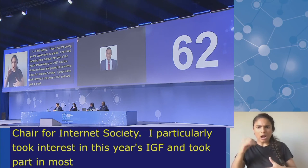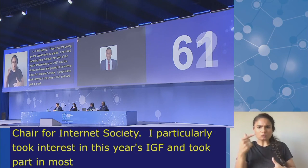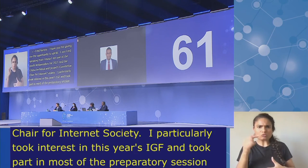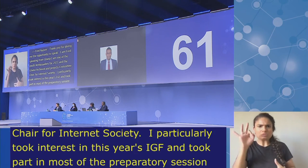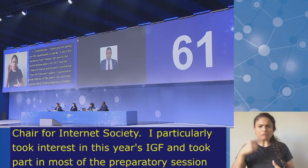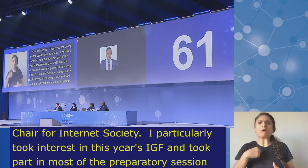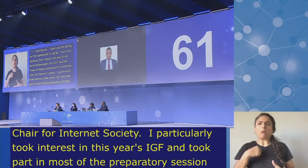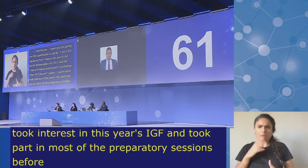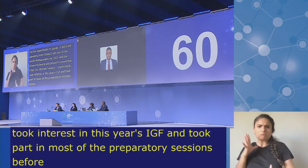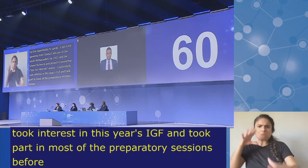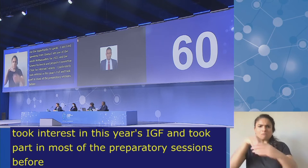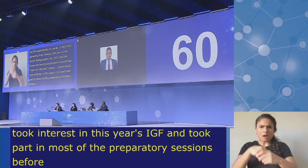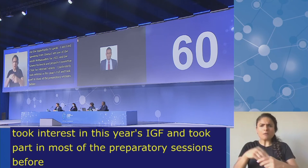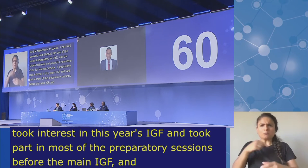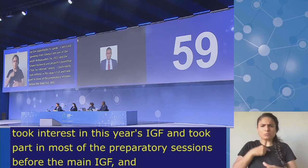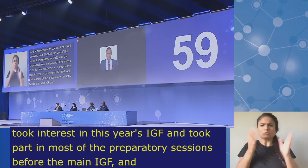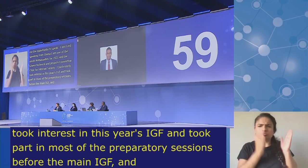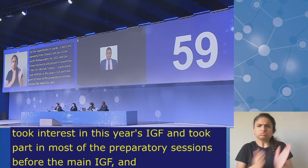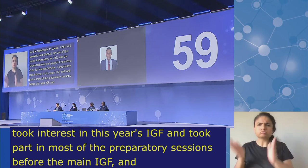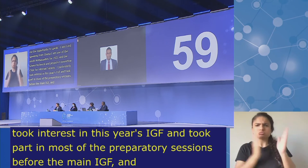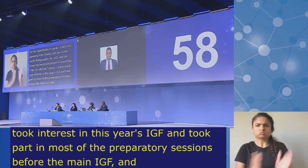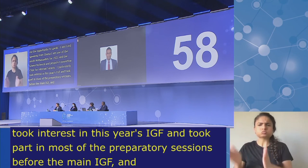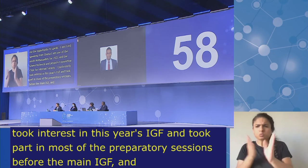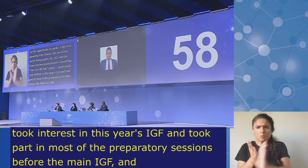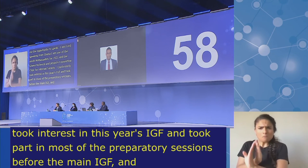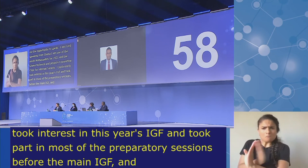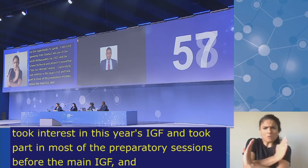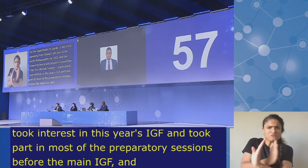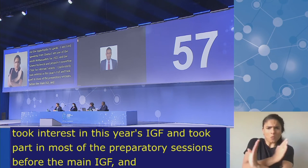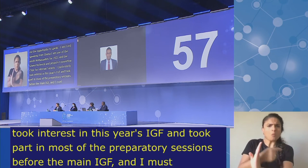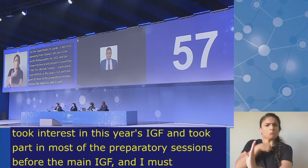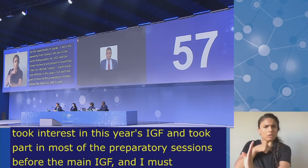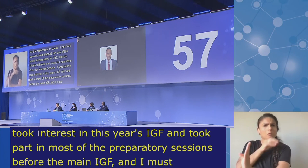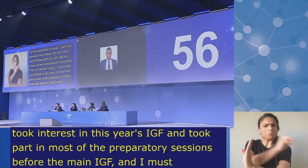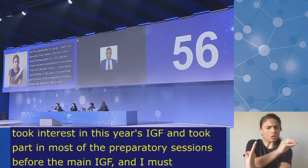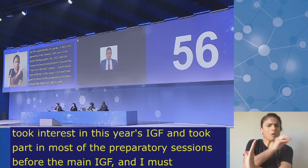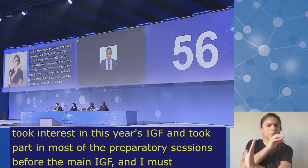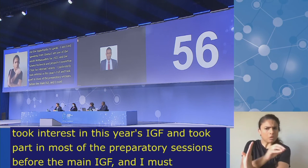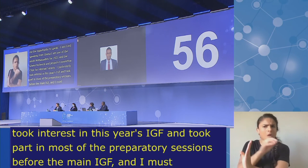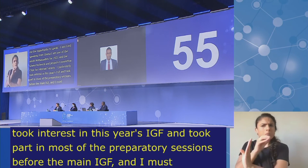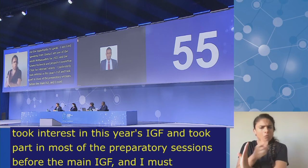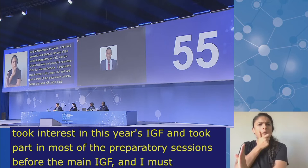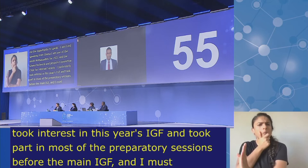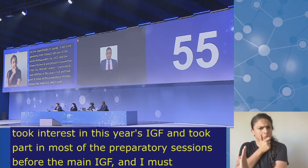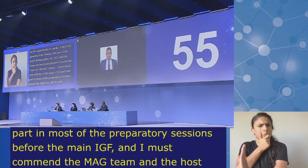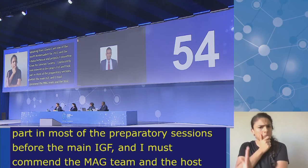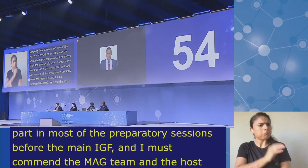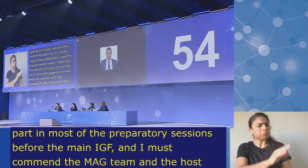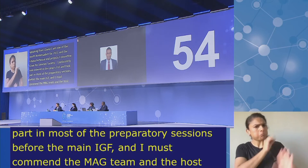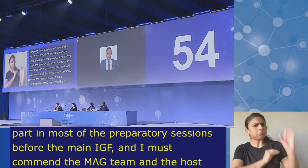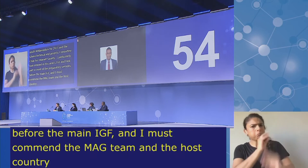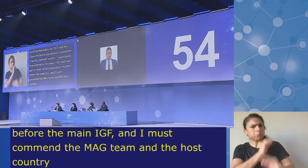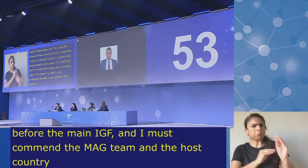заинтересовало все то, что происходило на этапе подготовки. Мне очень интересны были